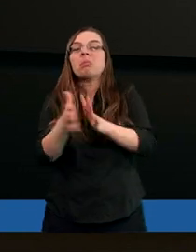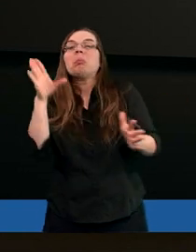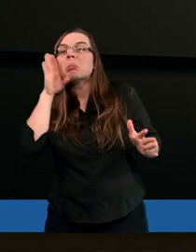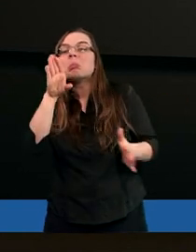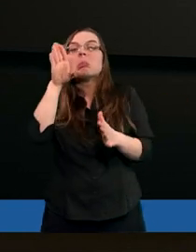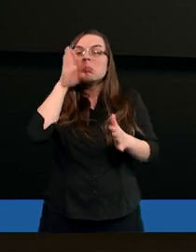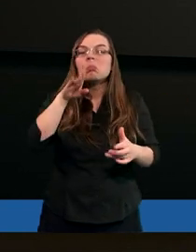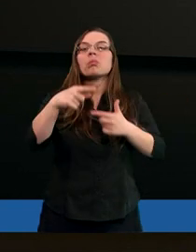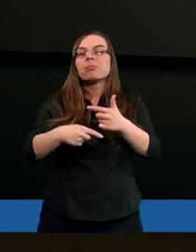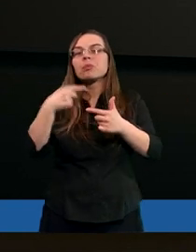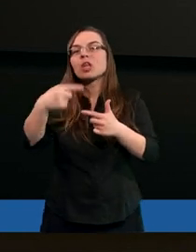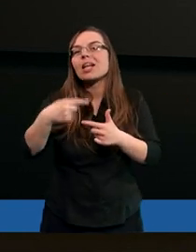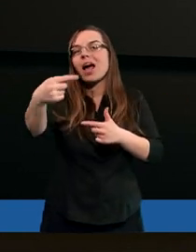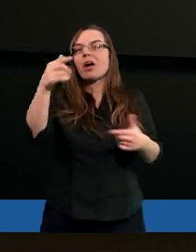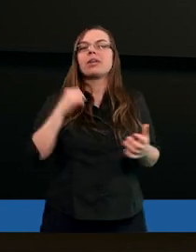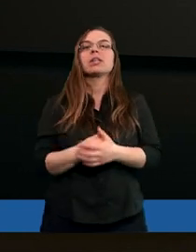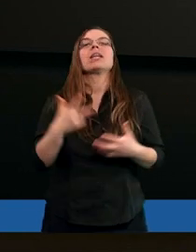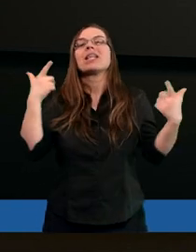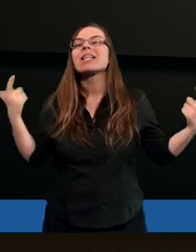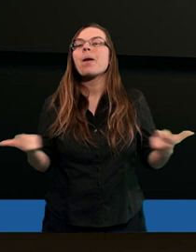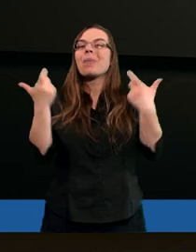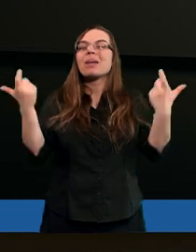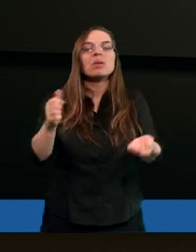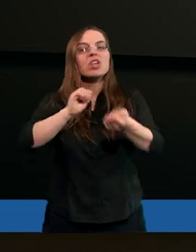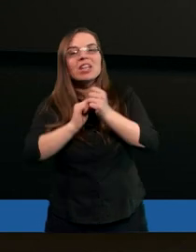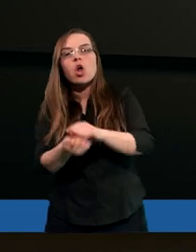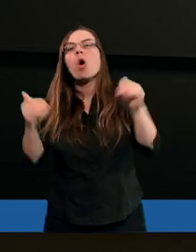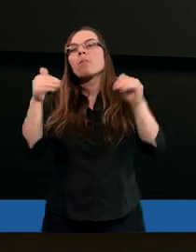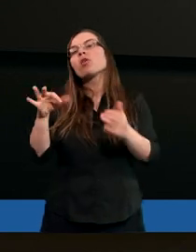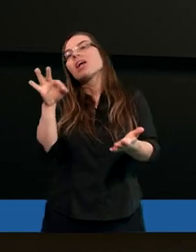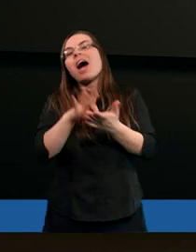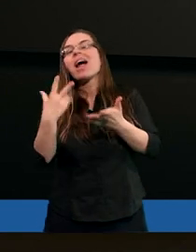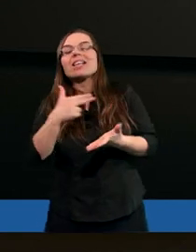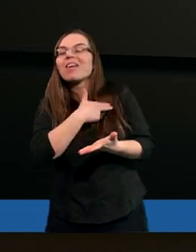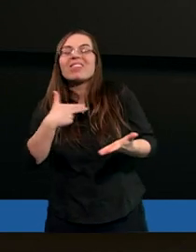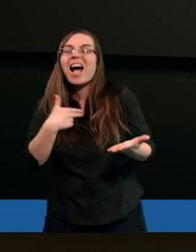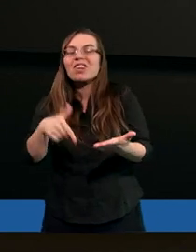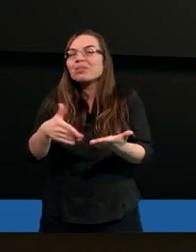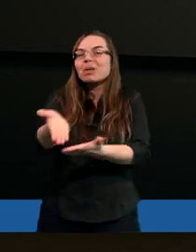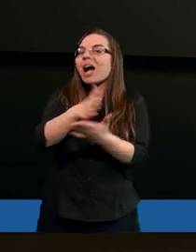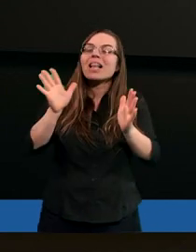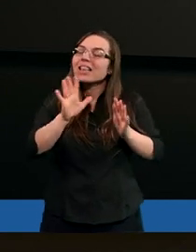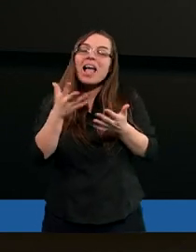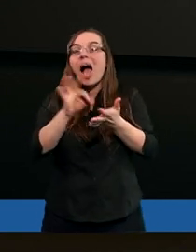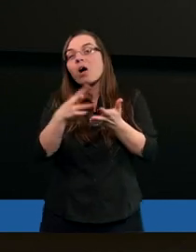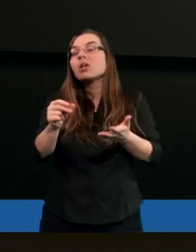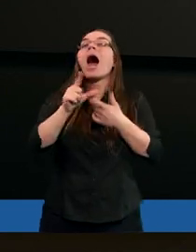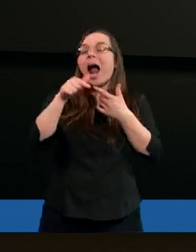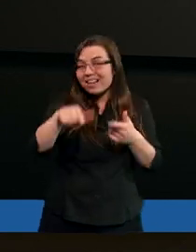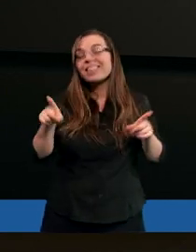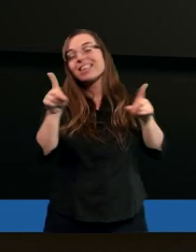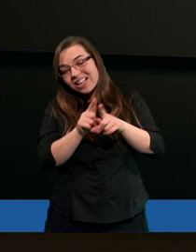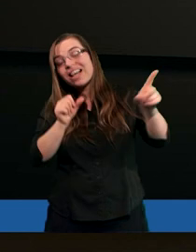Też niebezpieczeństwa są może akurat nie w naszym kraju, nie, ale one są